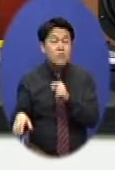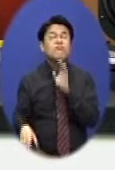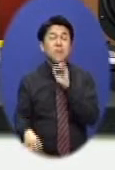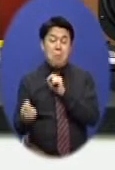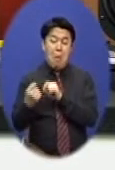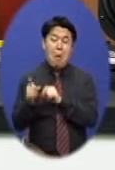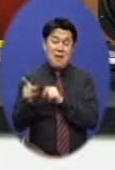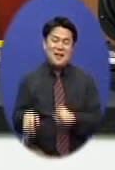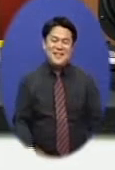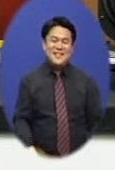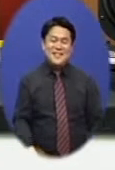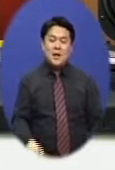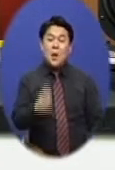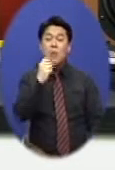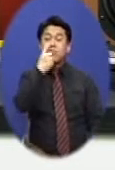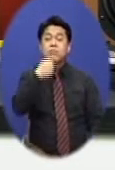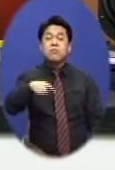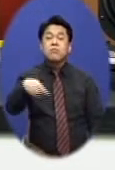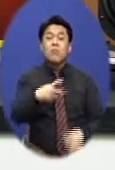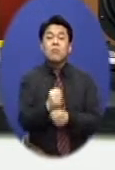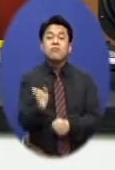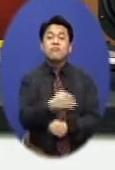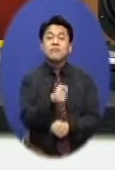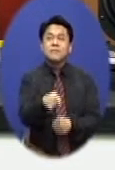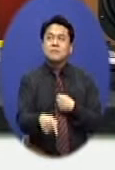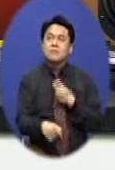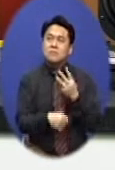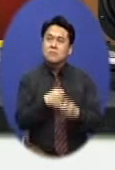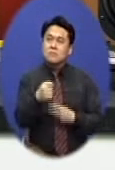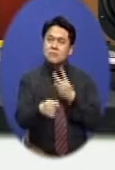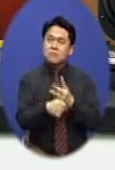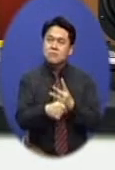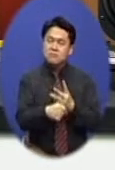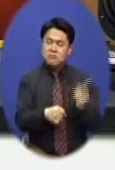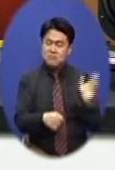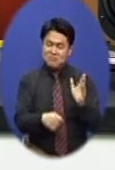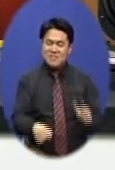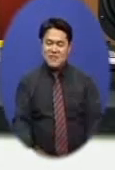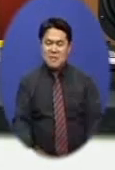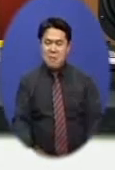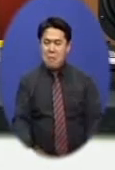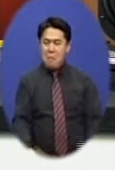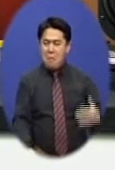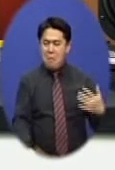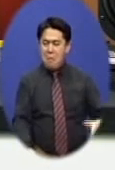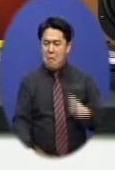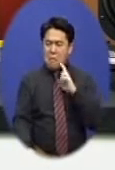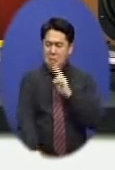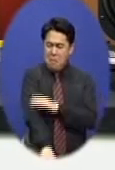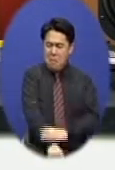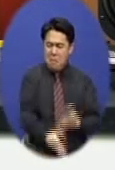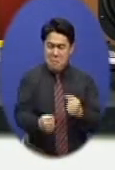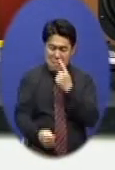예예. 그러니까요. 다니신 지 얼마나 되셨어요? 한 2, 3년 돼요. 아유, 그러면 노래도 많이 배우셨겠다,